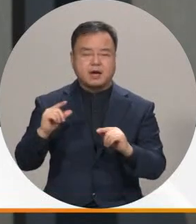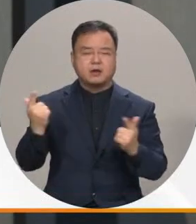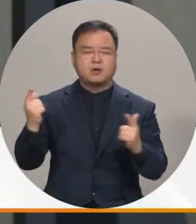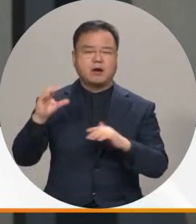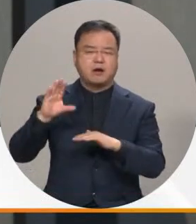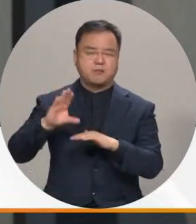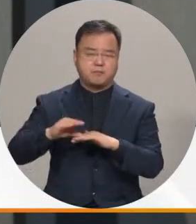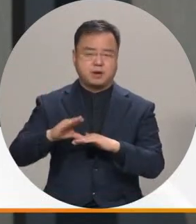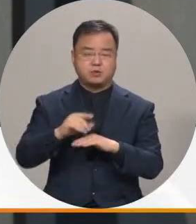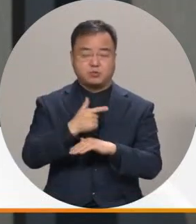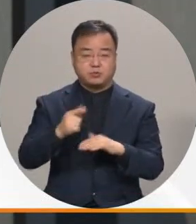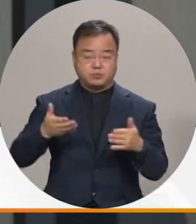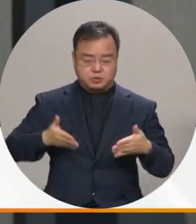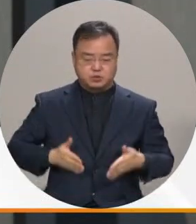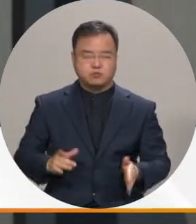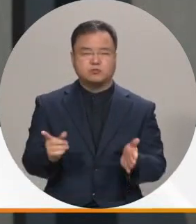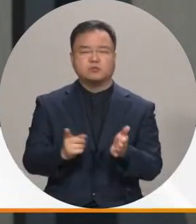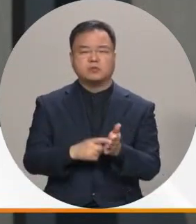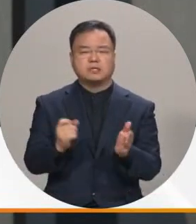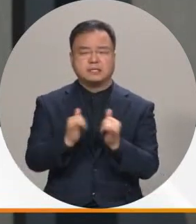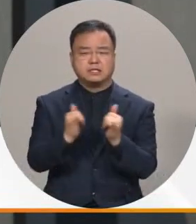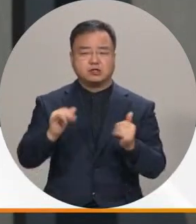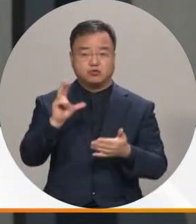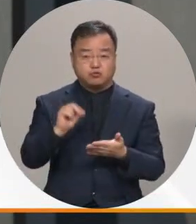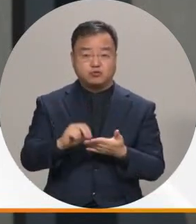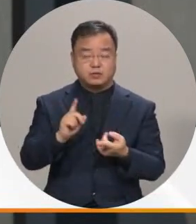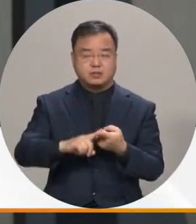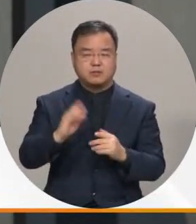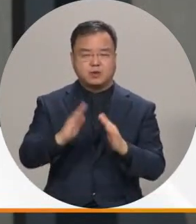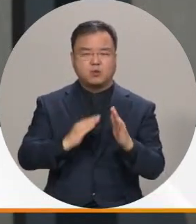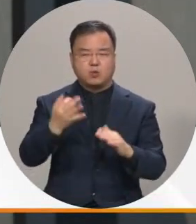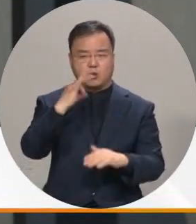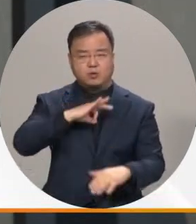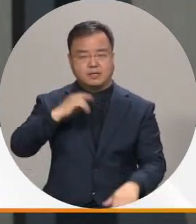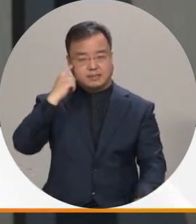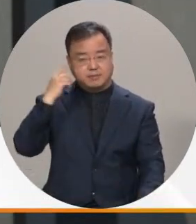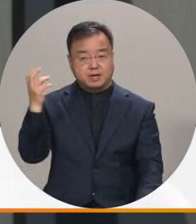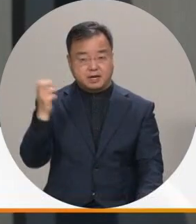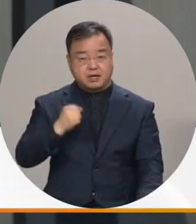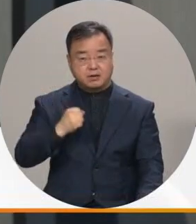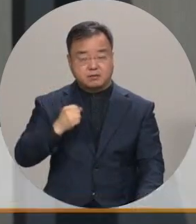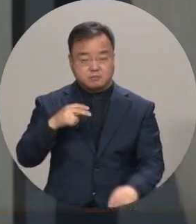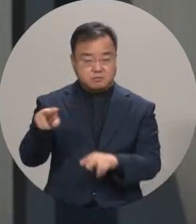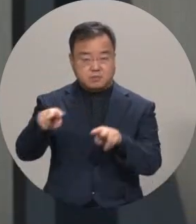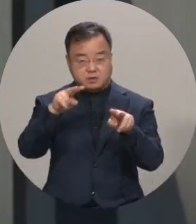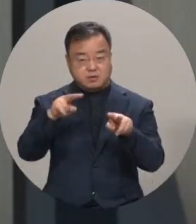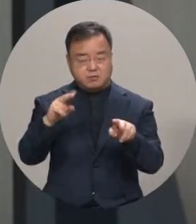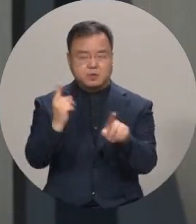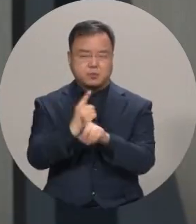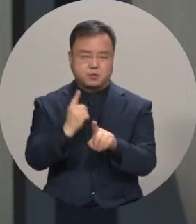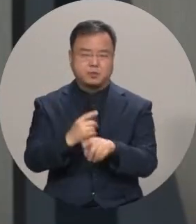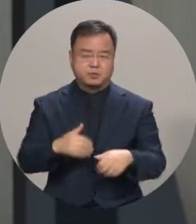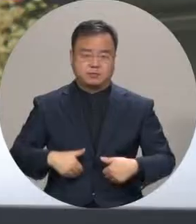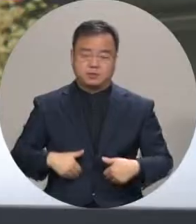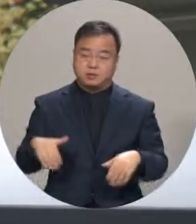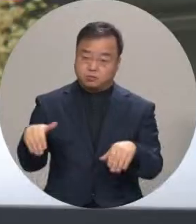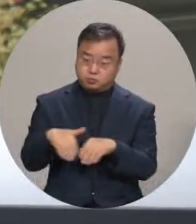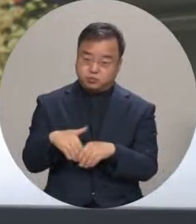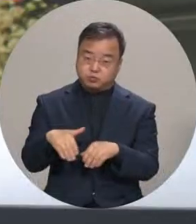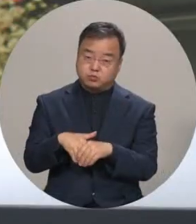출산이나 인구 문제에 대해서 좀 공익성을 가지고 바라볼 문제라고 봅니다네 어떤 문화적인 측면에